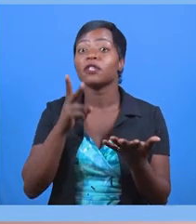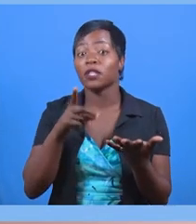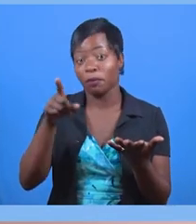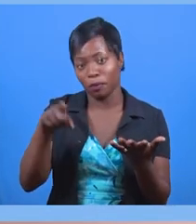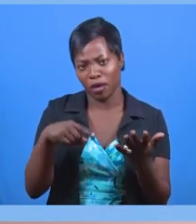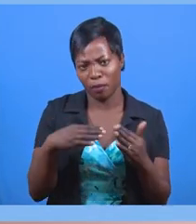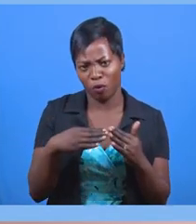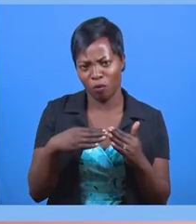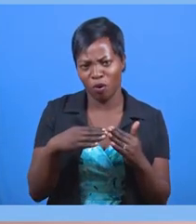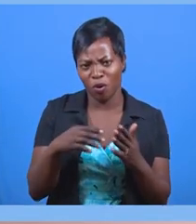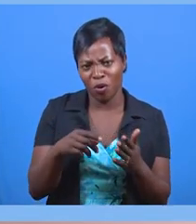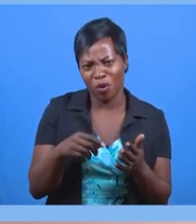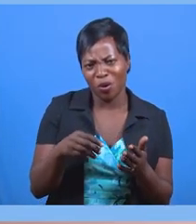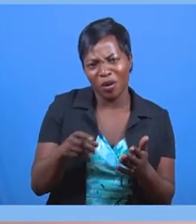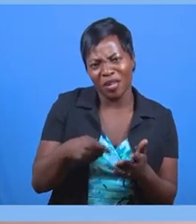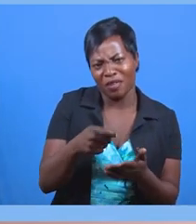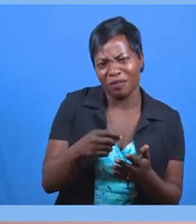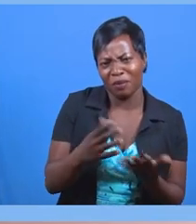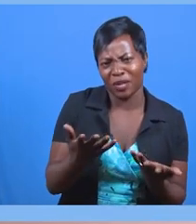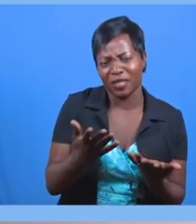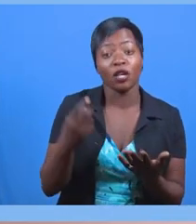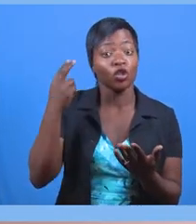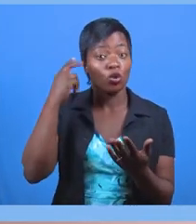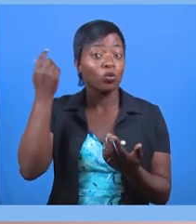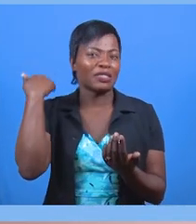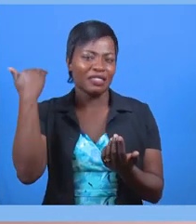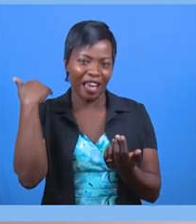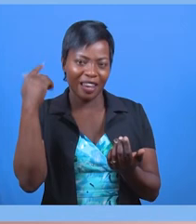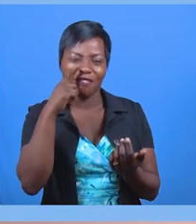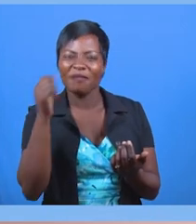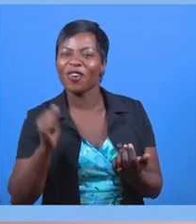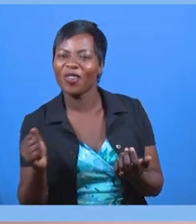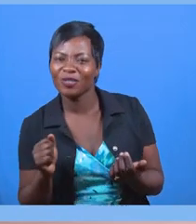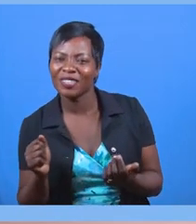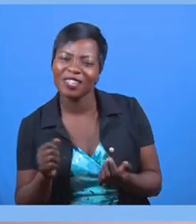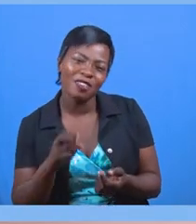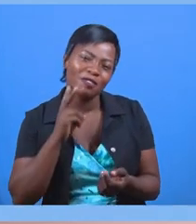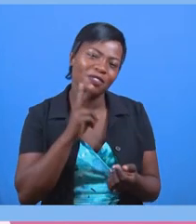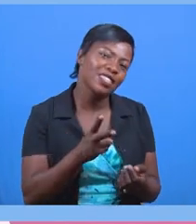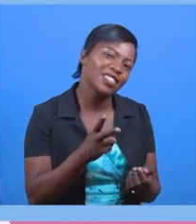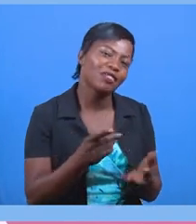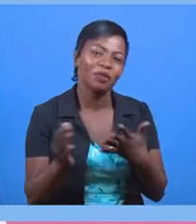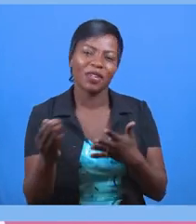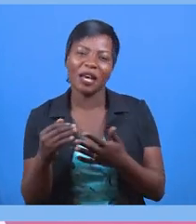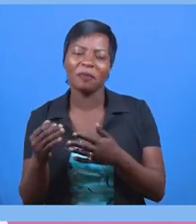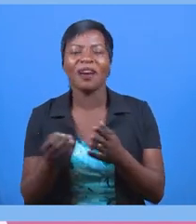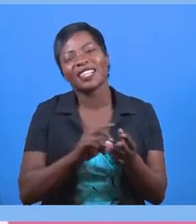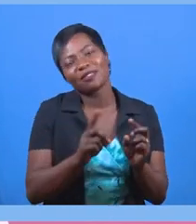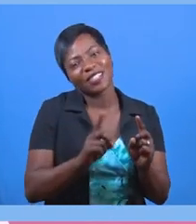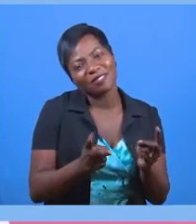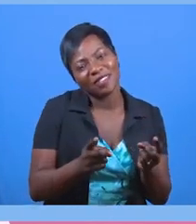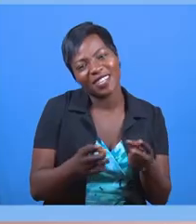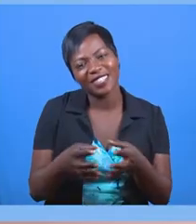tichakura isu kareko vana mbuya vaiti vachibva kumusha vachiuya kana kuno kudhorobheni uko vaisvika nekananga kavo vaisvika nekatsapo